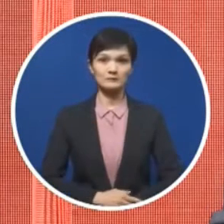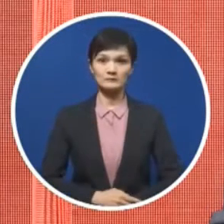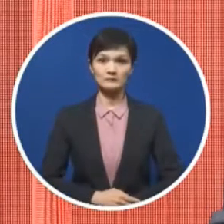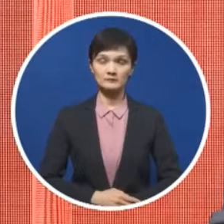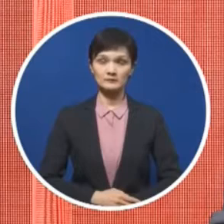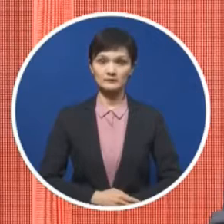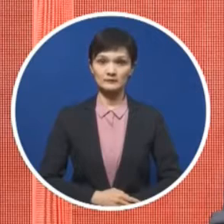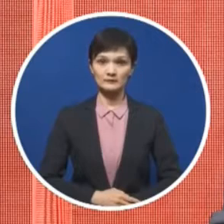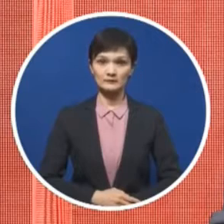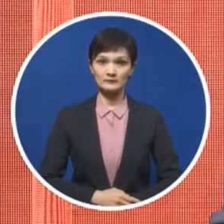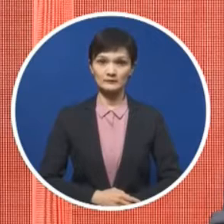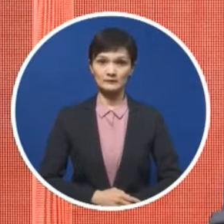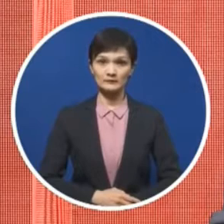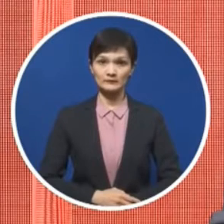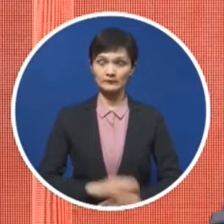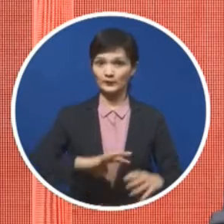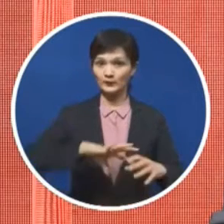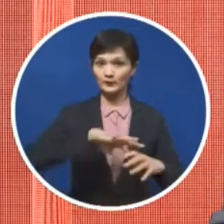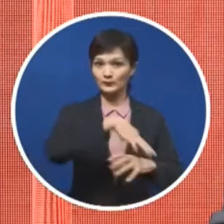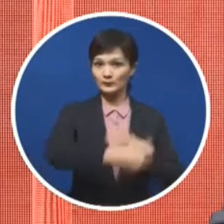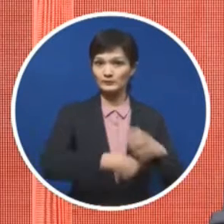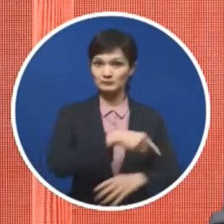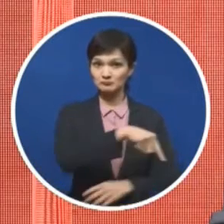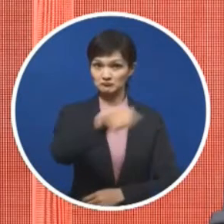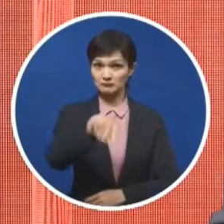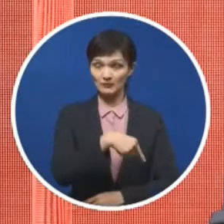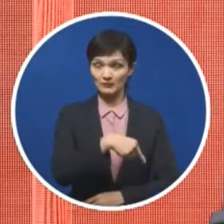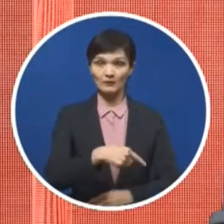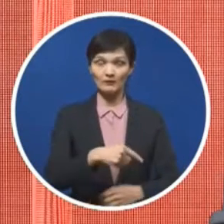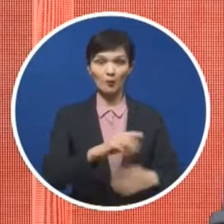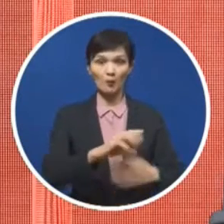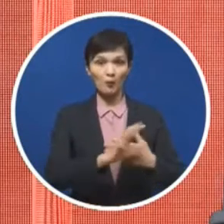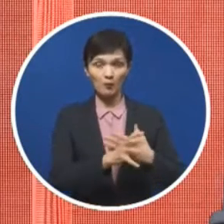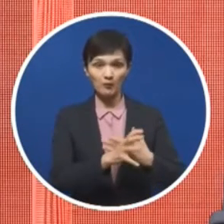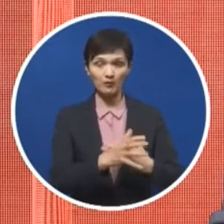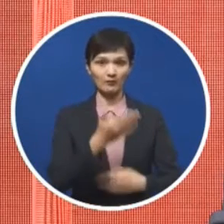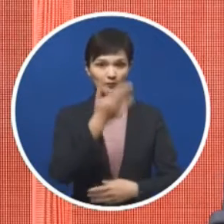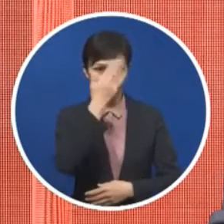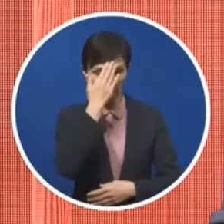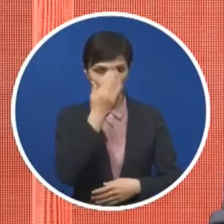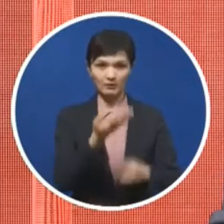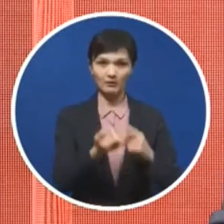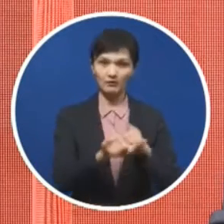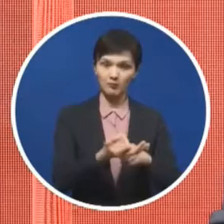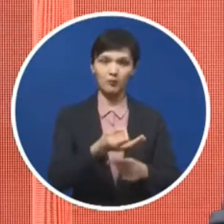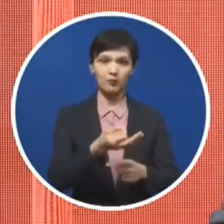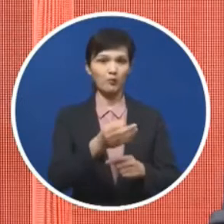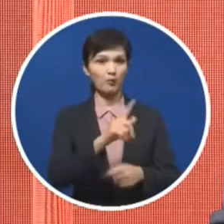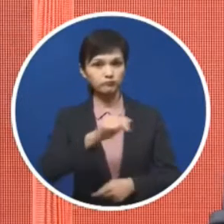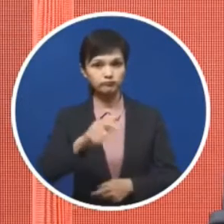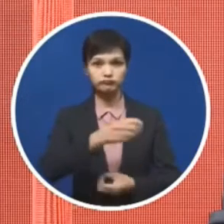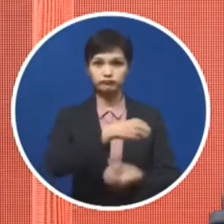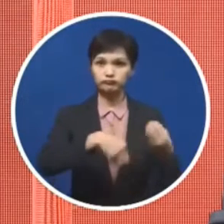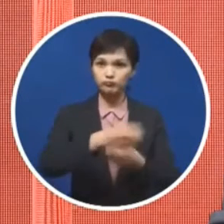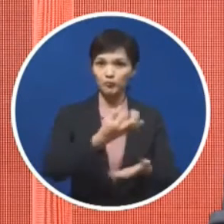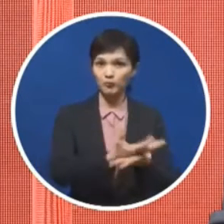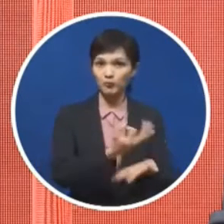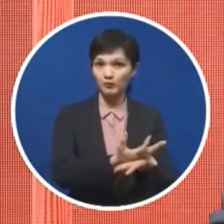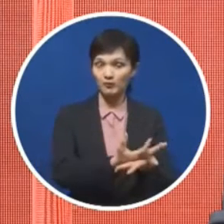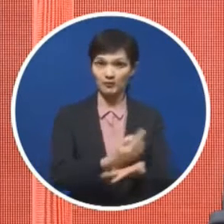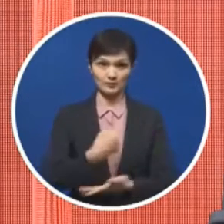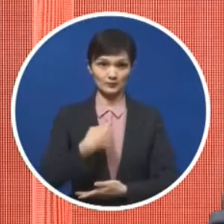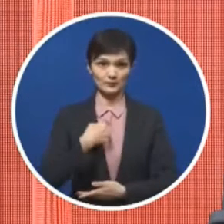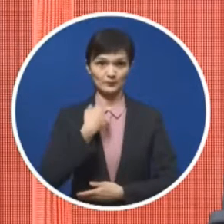在全世界为了防疫物资而烦恼时，我们准备了充足